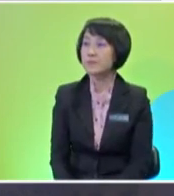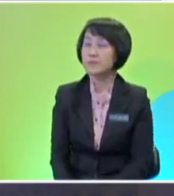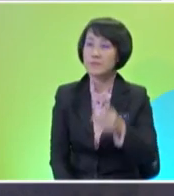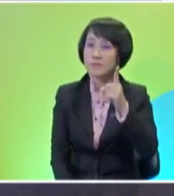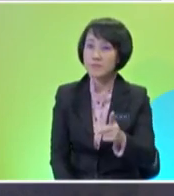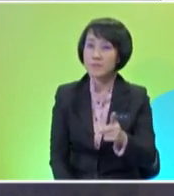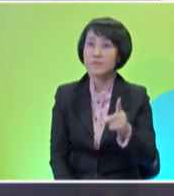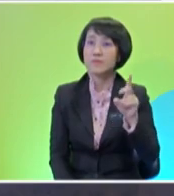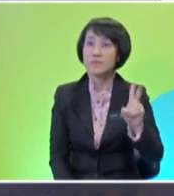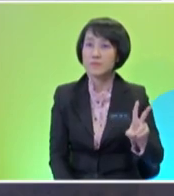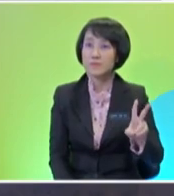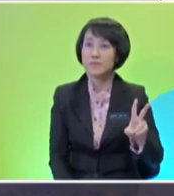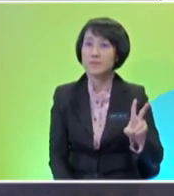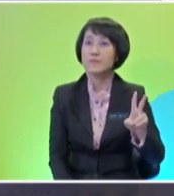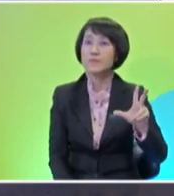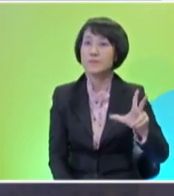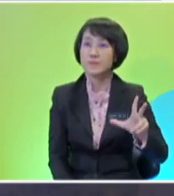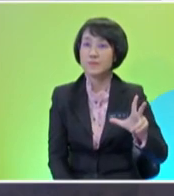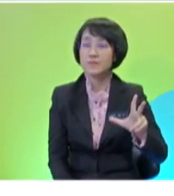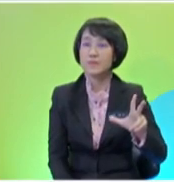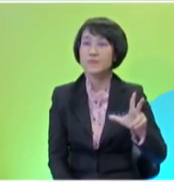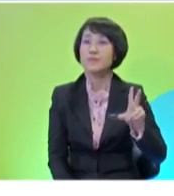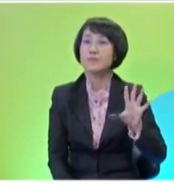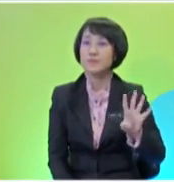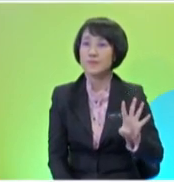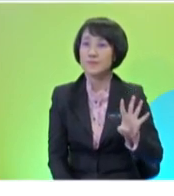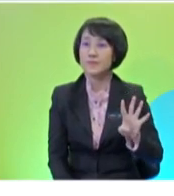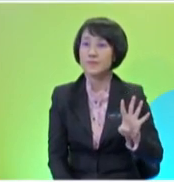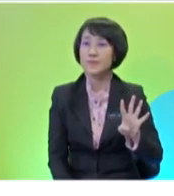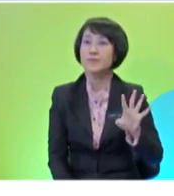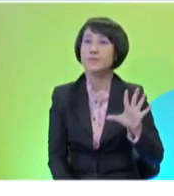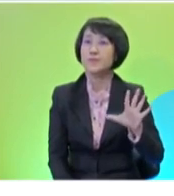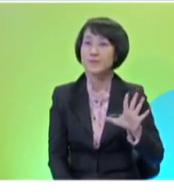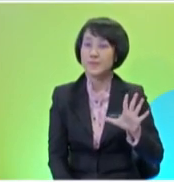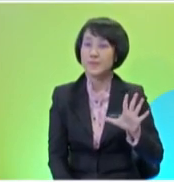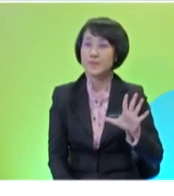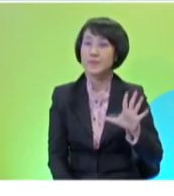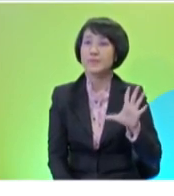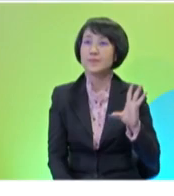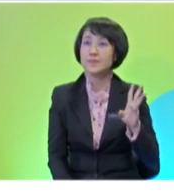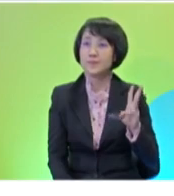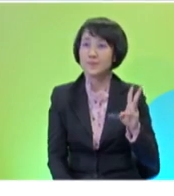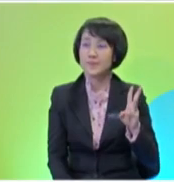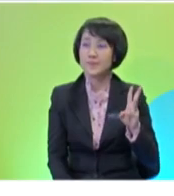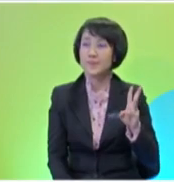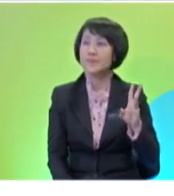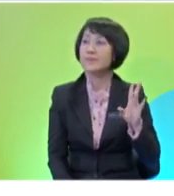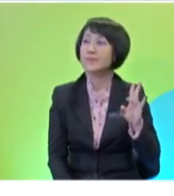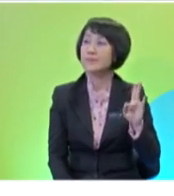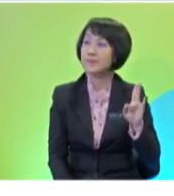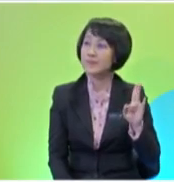1 2 3 4 5 6